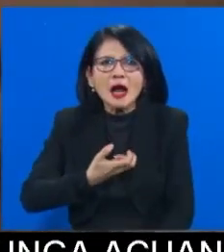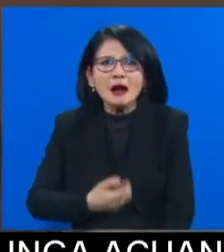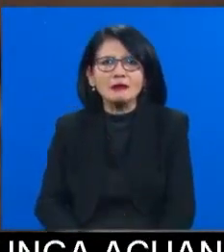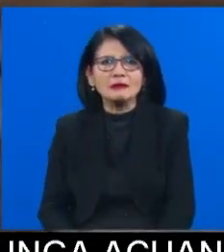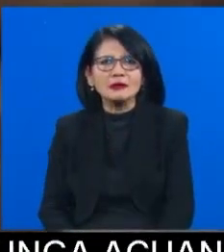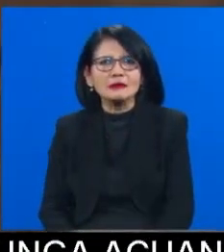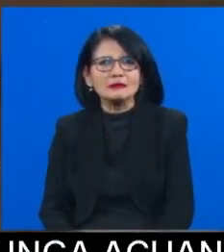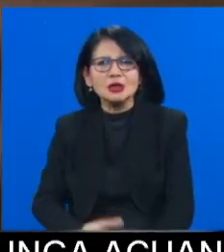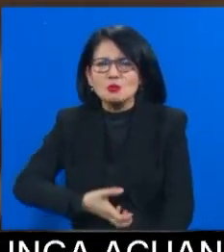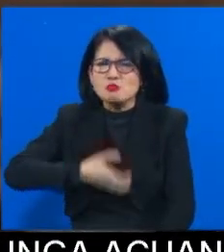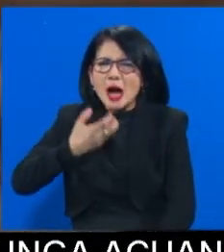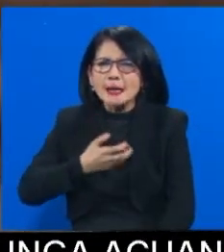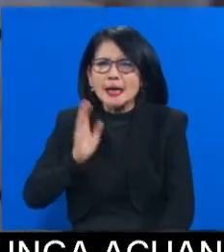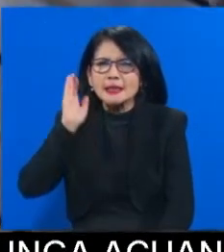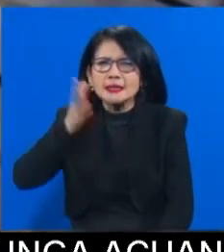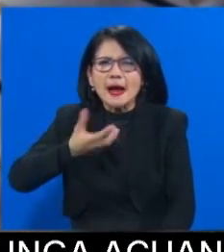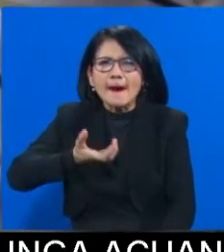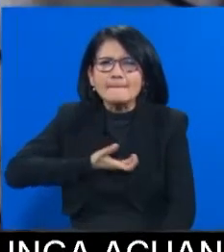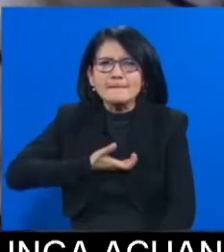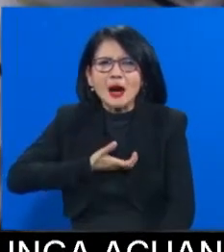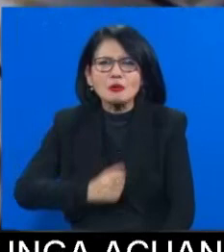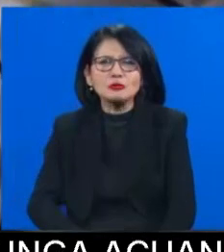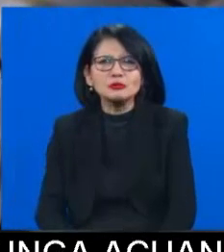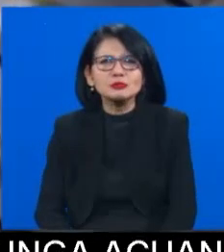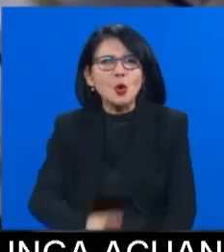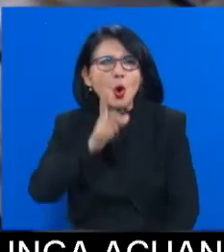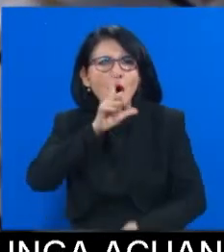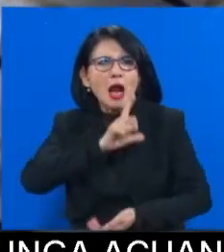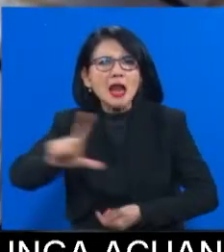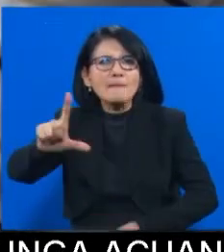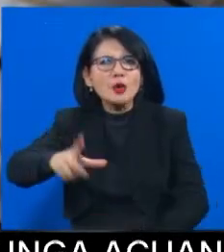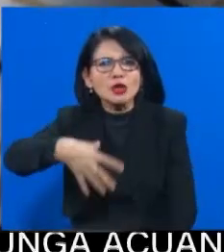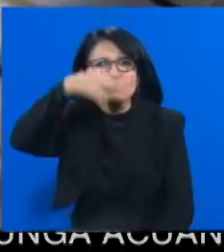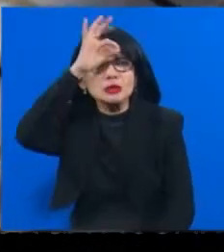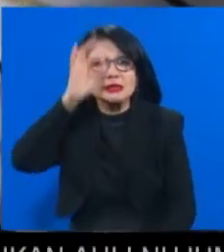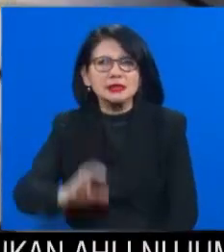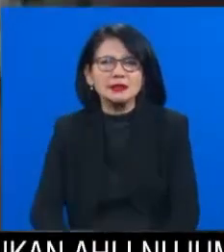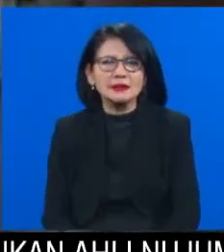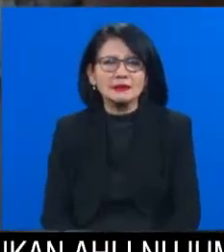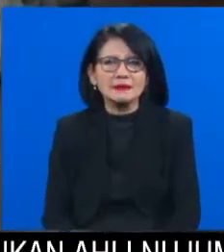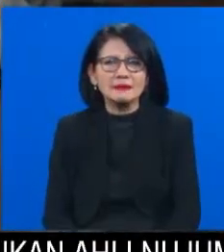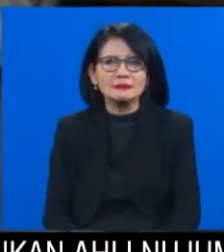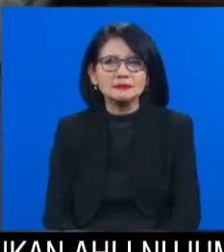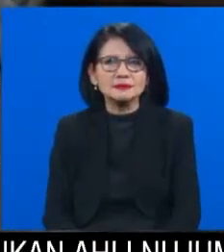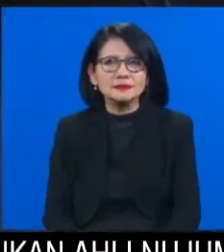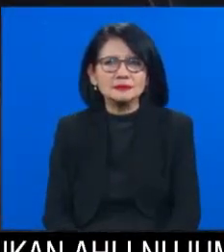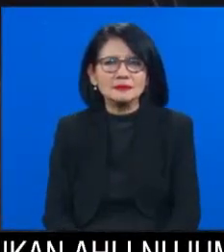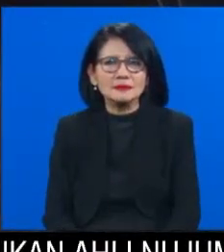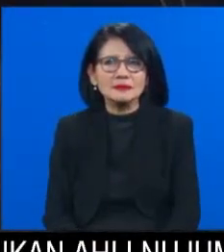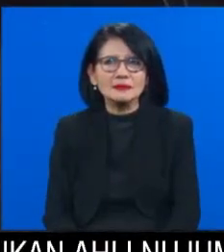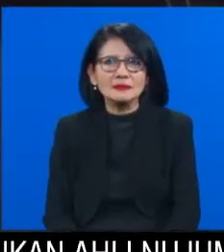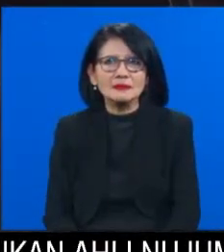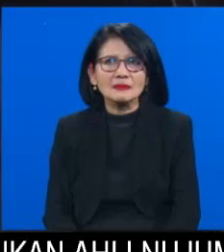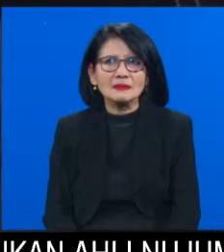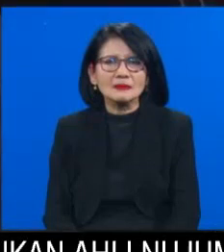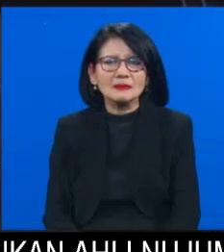keberatan anaknya menjadi korban pengeroyokan. Mereka akan melaporkan kejadian ini ke polisi. Jangan sampai cuma kedua